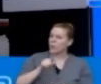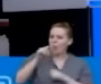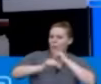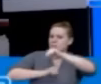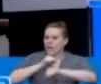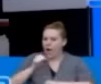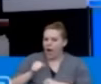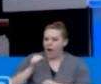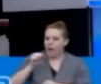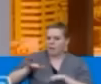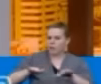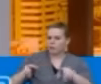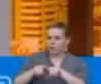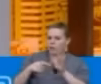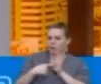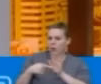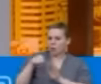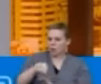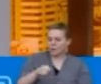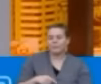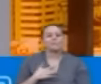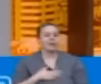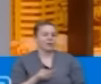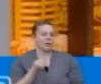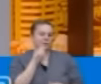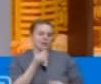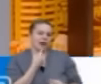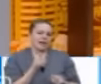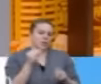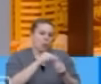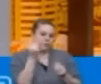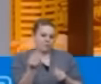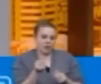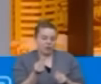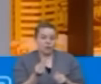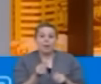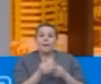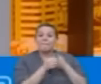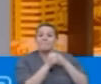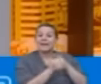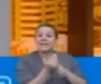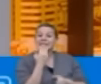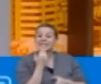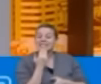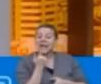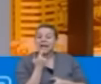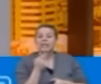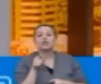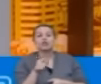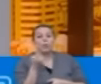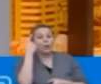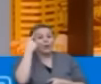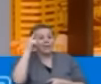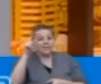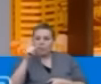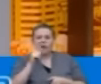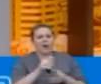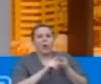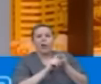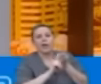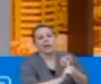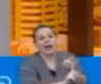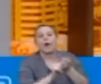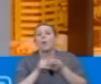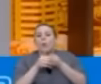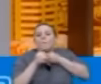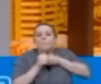לממשלה כפי שכולנו הצגנו אותו. אני רוצה לומר לך עוד משהו. מנהיג ישראלי שהולך ליזום ולא להיגרר והולך להוביל